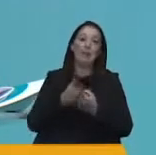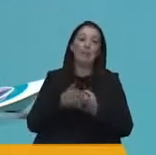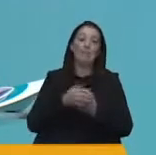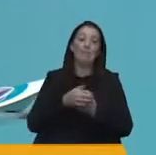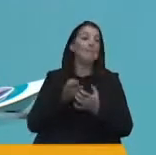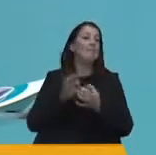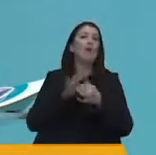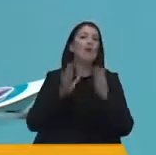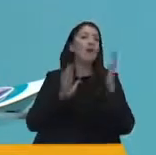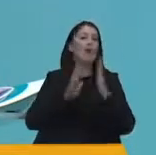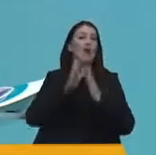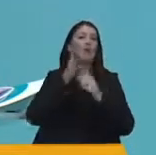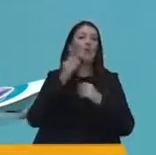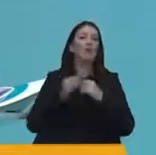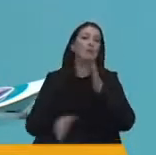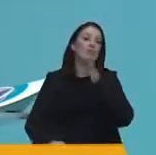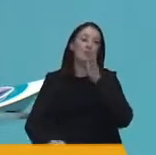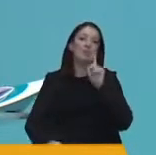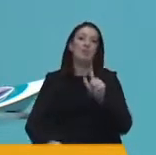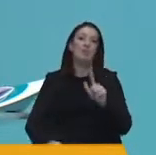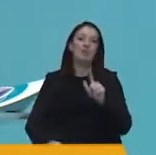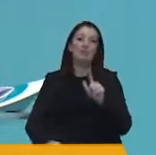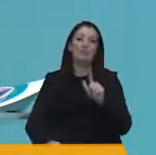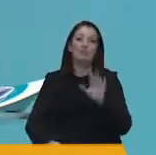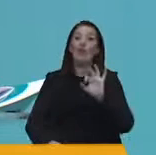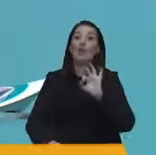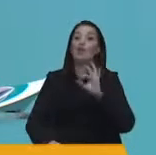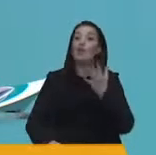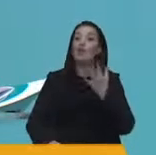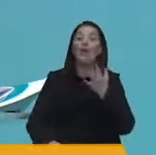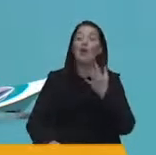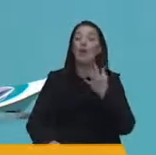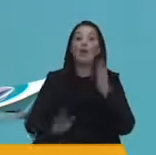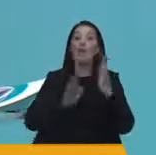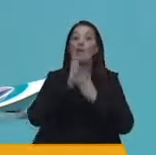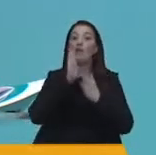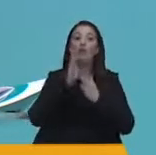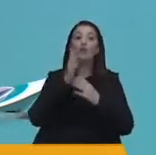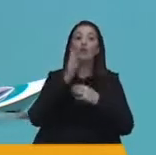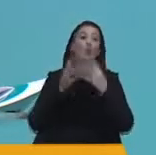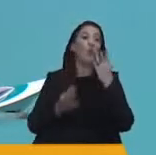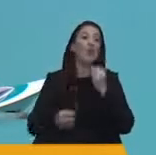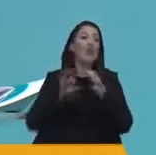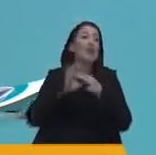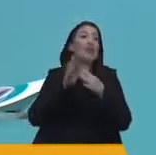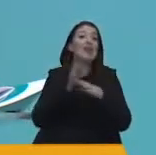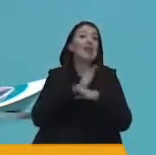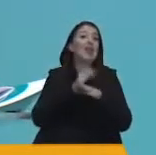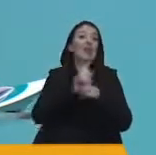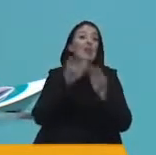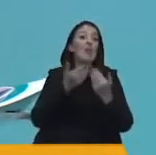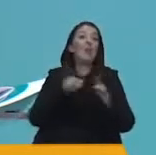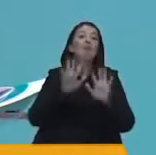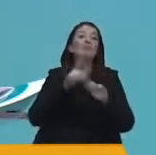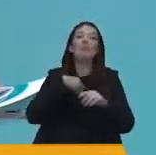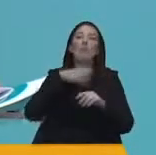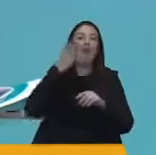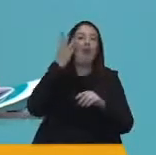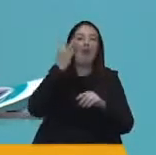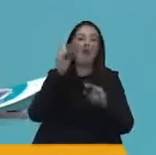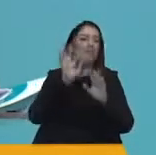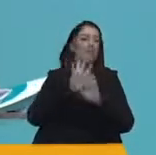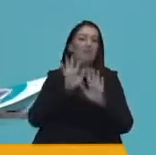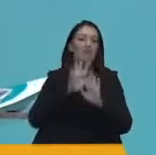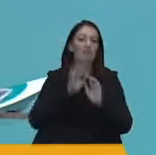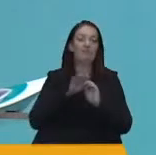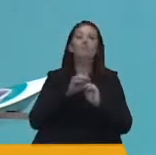Neye karşı çıktığımızı bilmemiz lazım. Neye karşı çıkıyoruz? Niçin veto ediyoruz? Anlaşılır gibi değil.